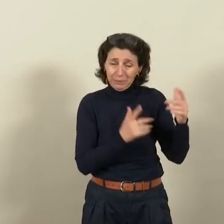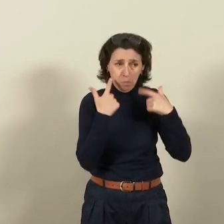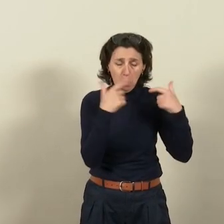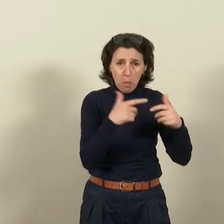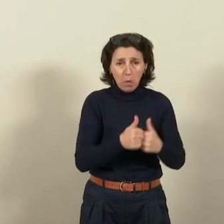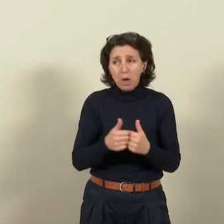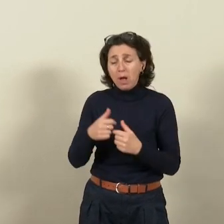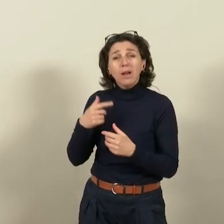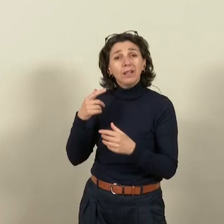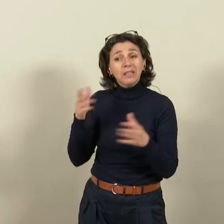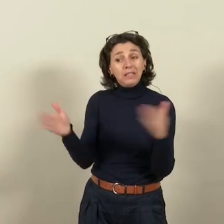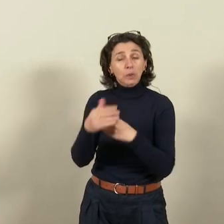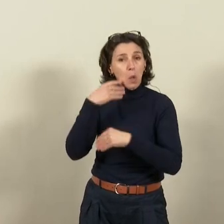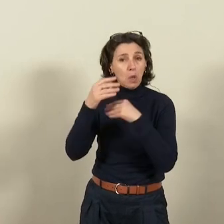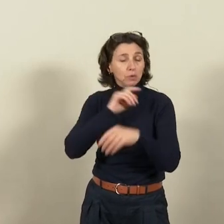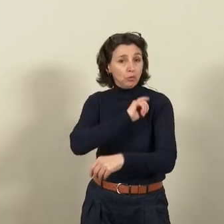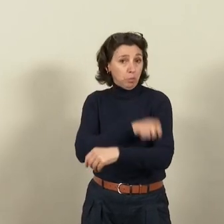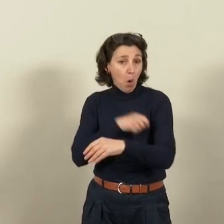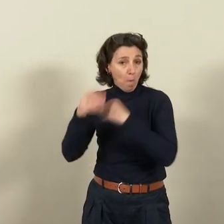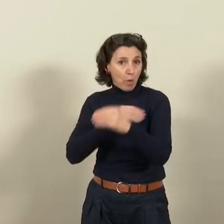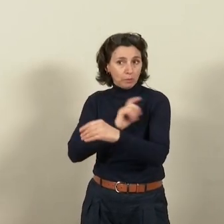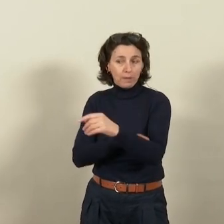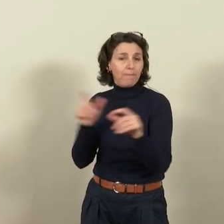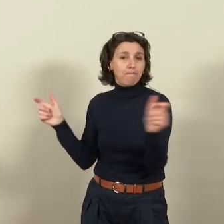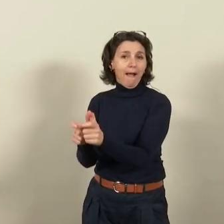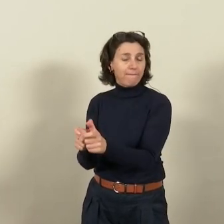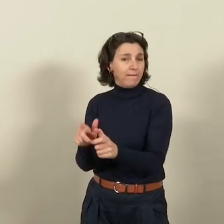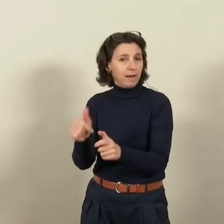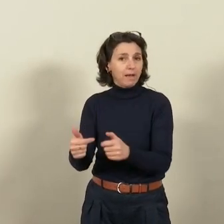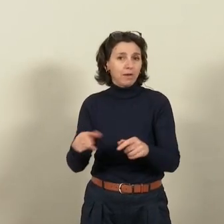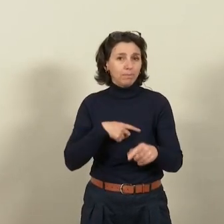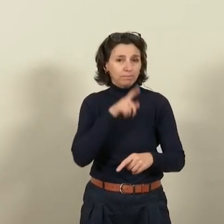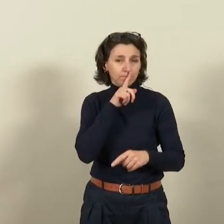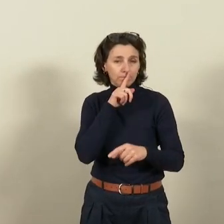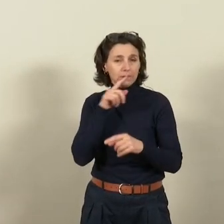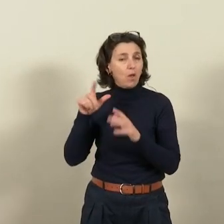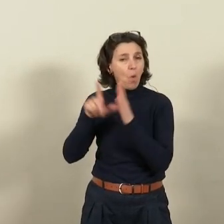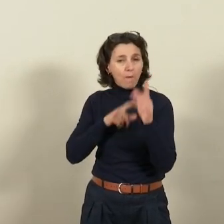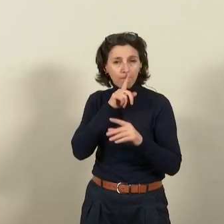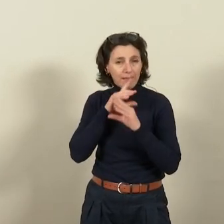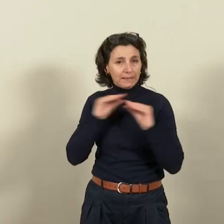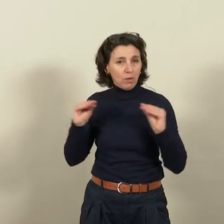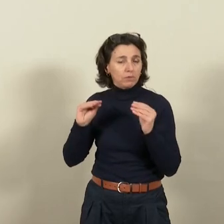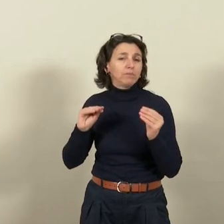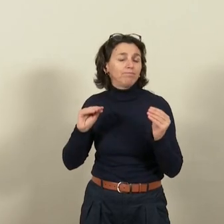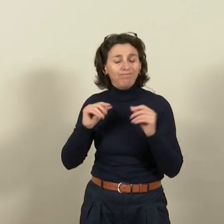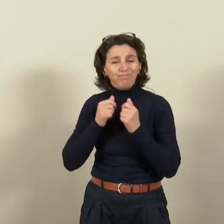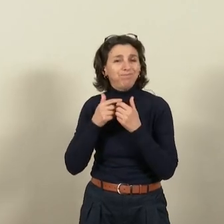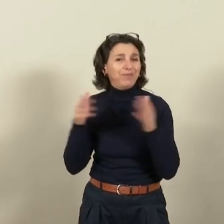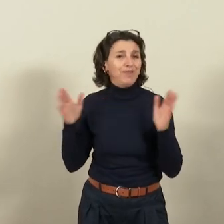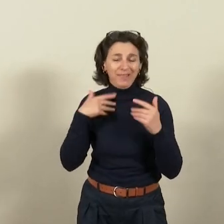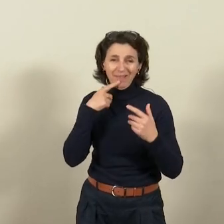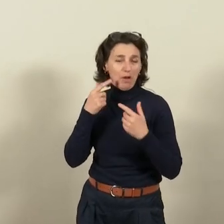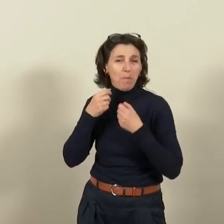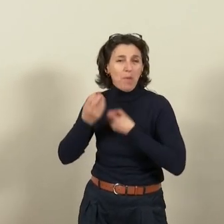sexuelles dans le sport est en train de se briser les collectivités territoriales aujourd'hui première financeuse du monde